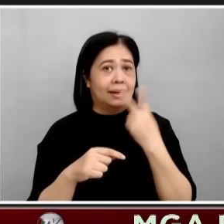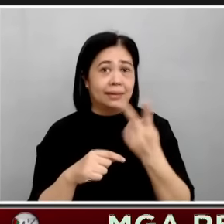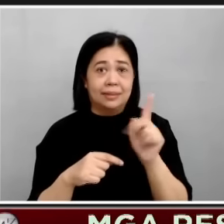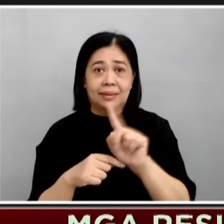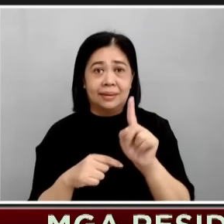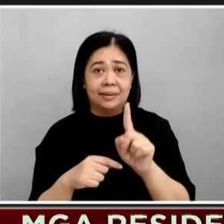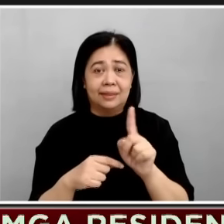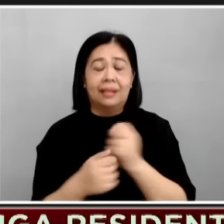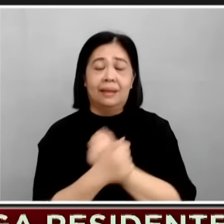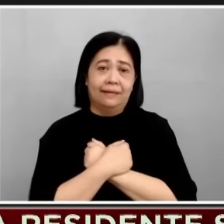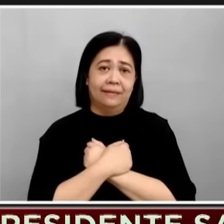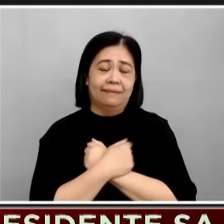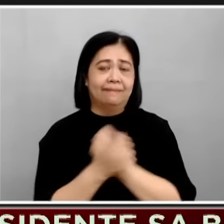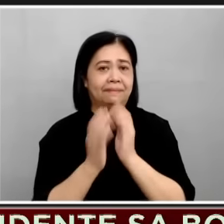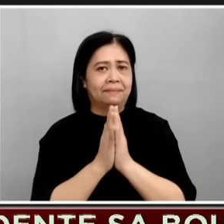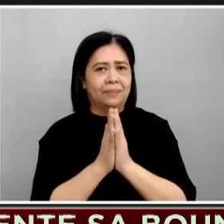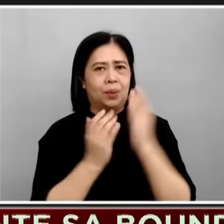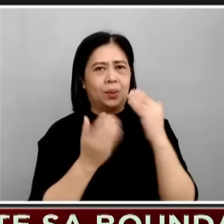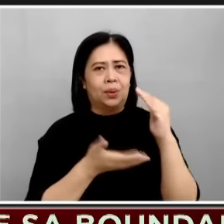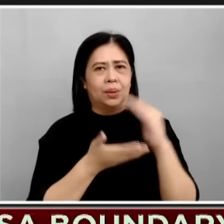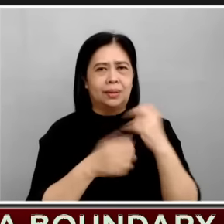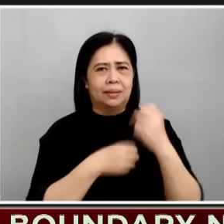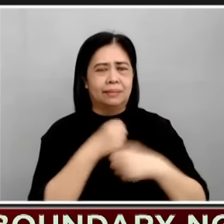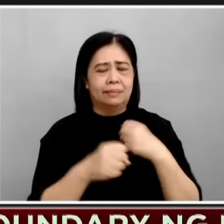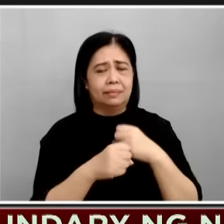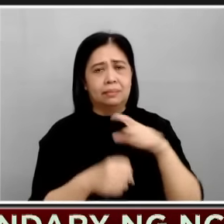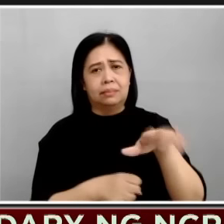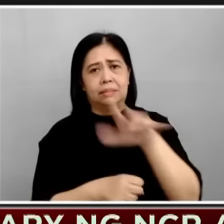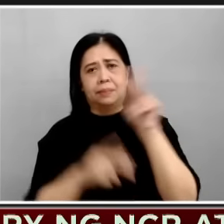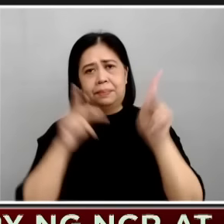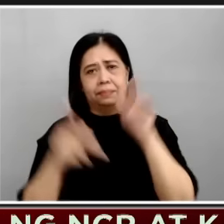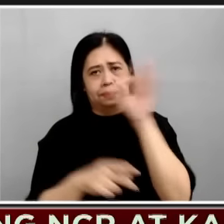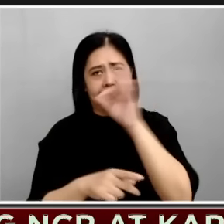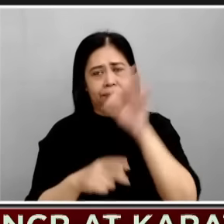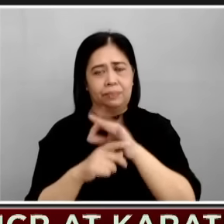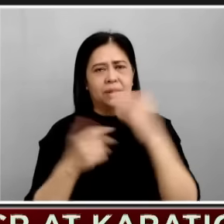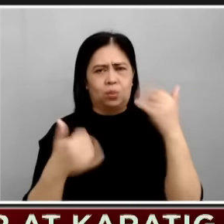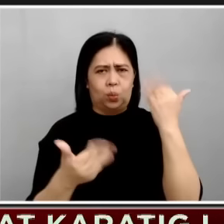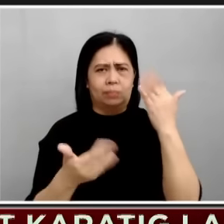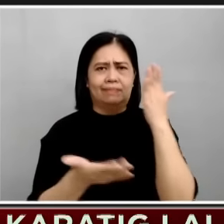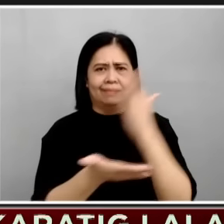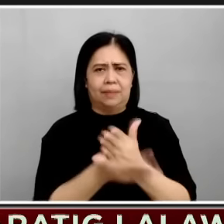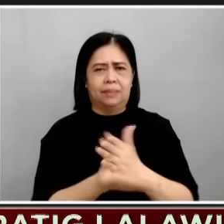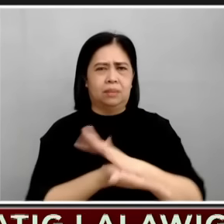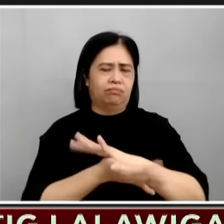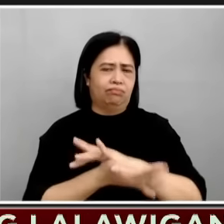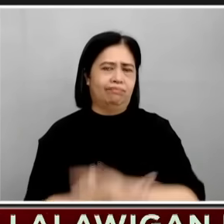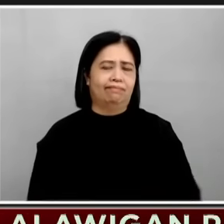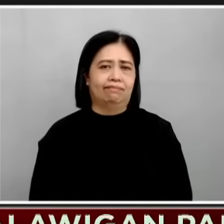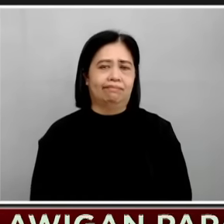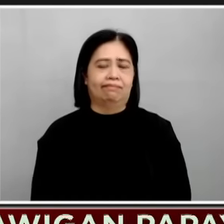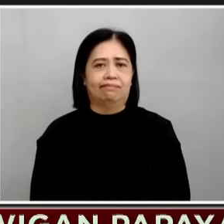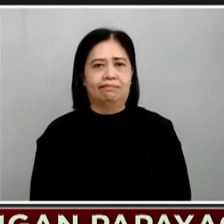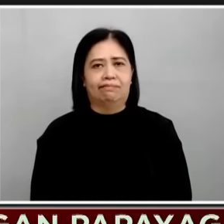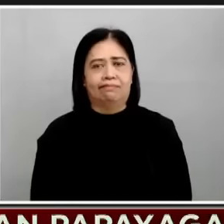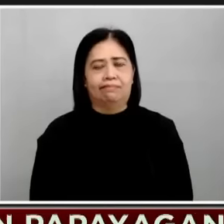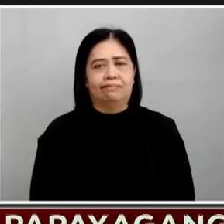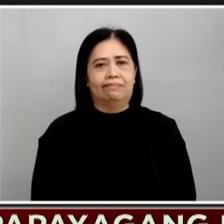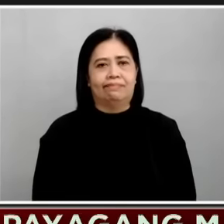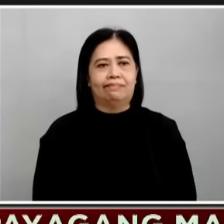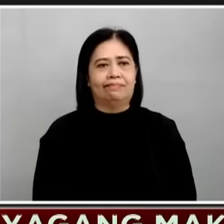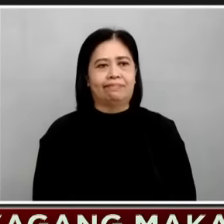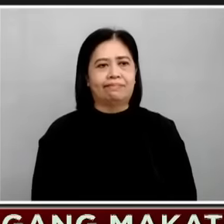Dasal lang ni Sharon, maibsa na ang hirap ng ating mga kababayan at matapos na ang pandemya. Mario Dumawal, ABS-CBN